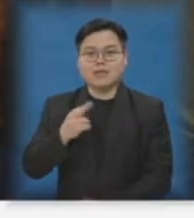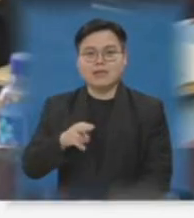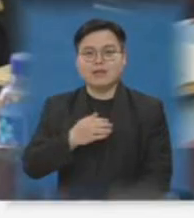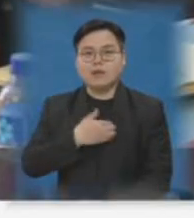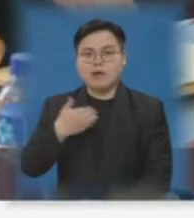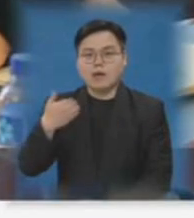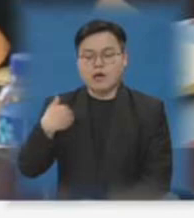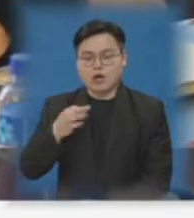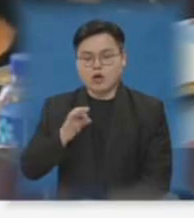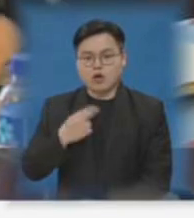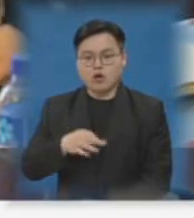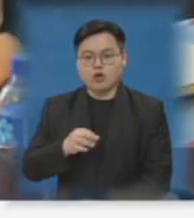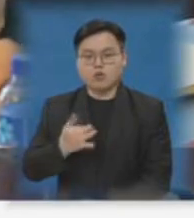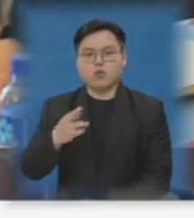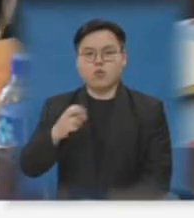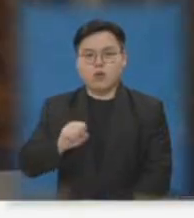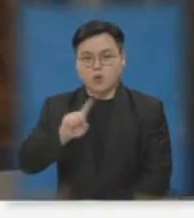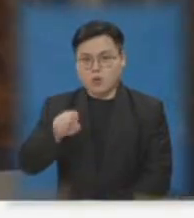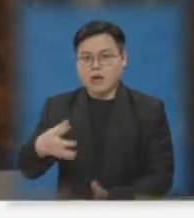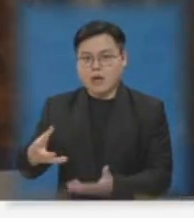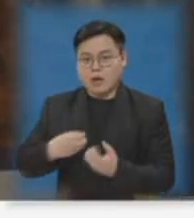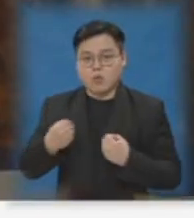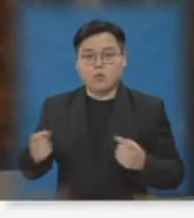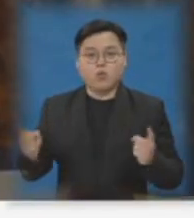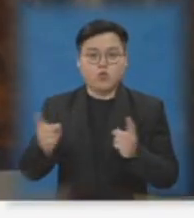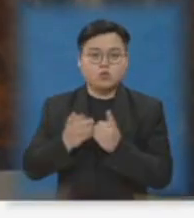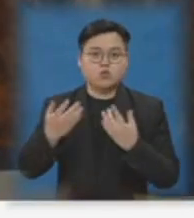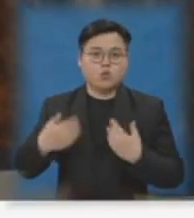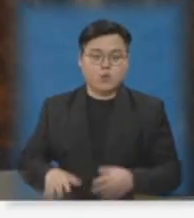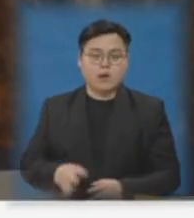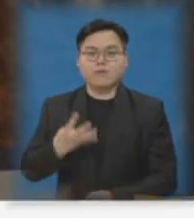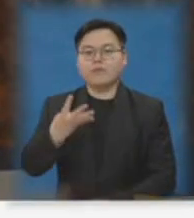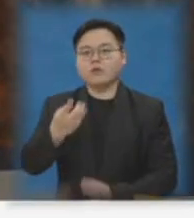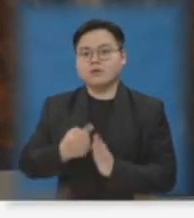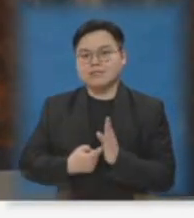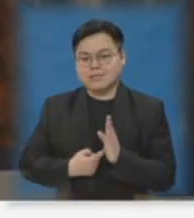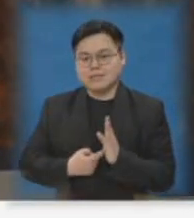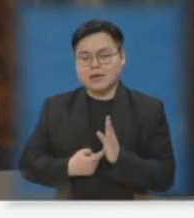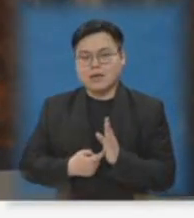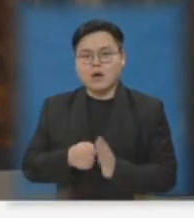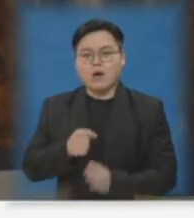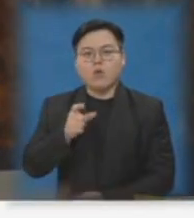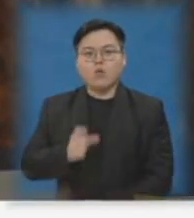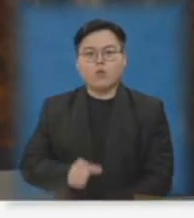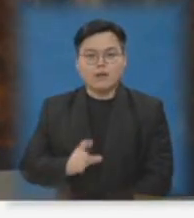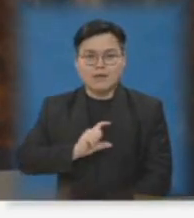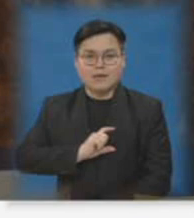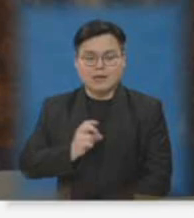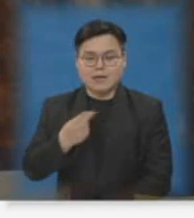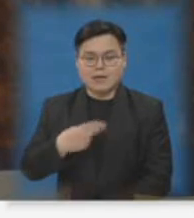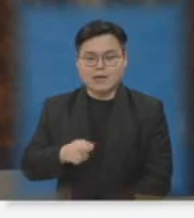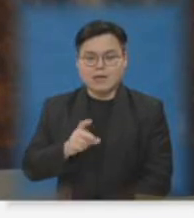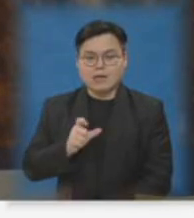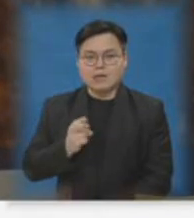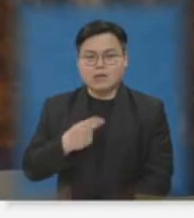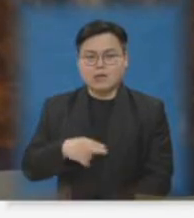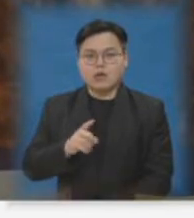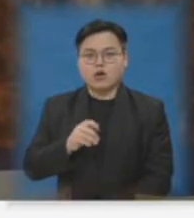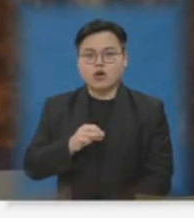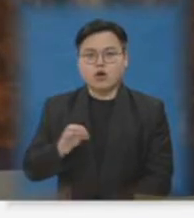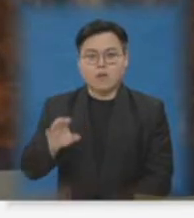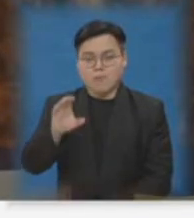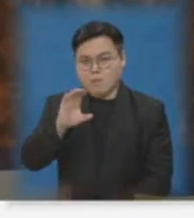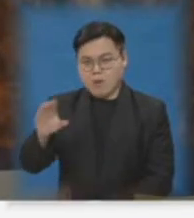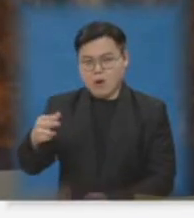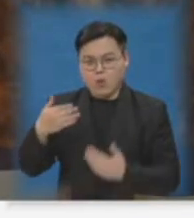туяа хүлээн авч уулзлаа. Дөрөв сард энэ хүний эрхийн дэд хорог хуралдуулах ийм шаардлага